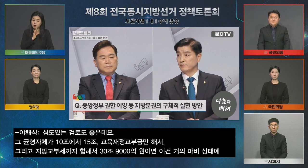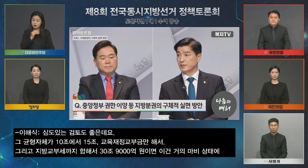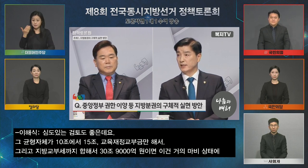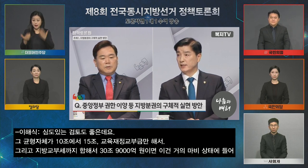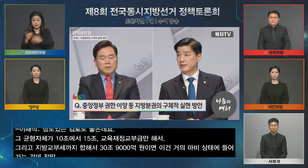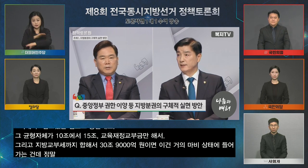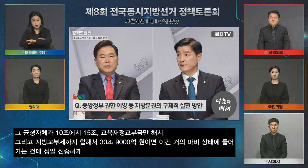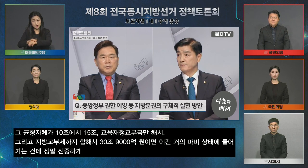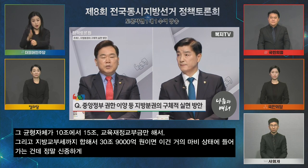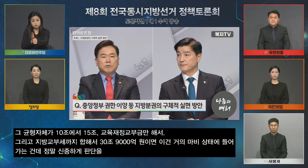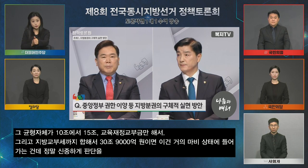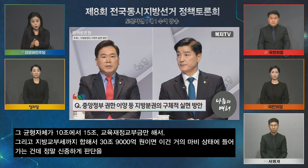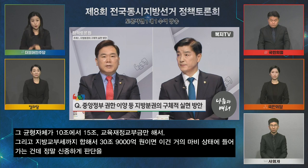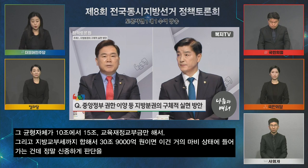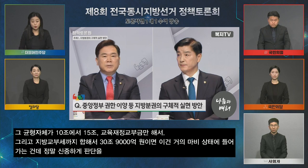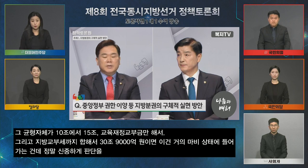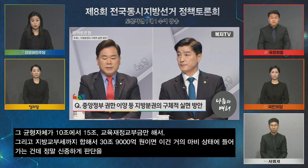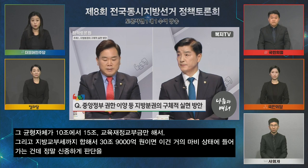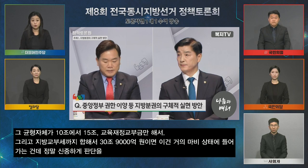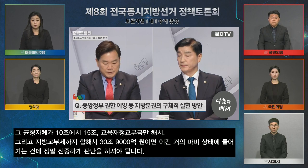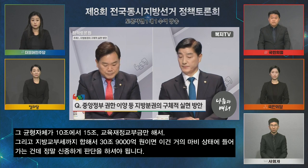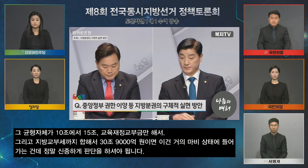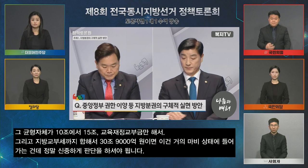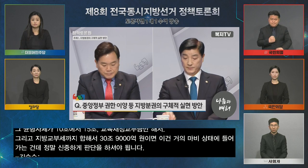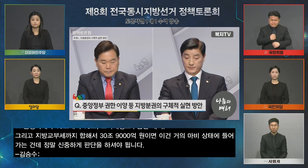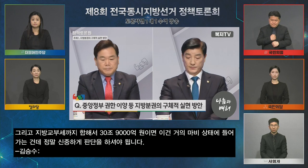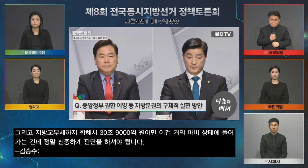하셔야 됩니다. 당연히 신중하게 판단할 겁니다.